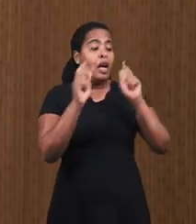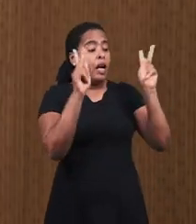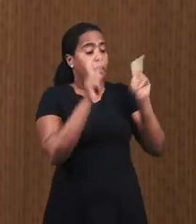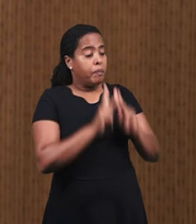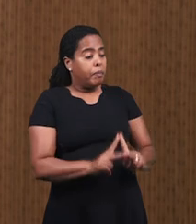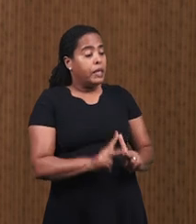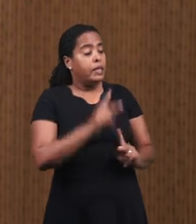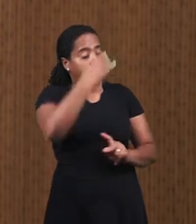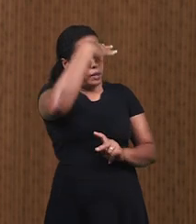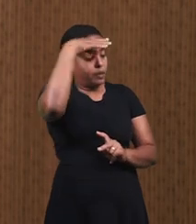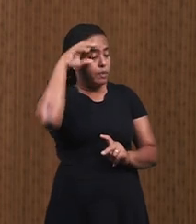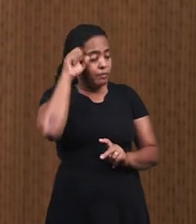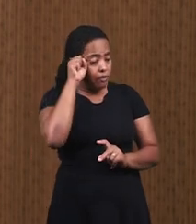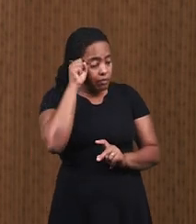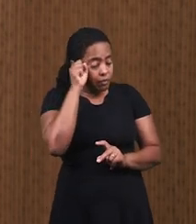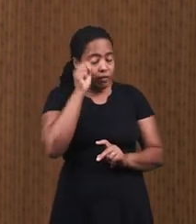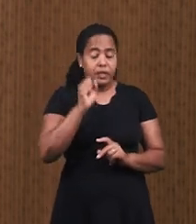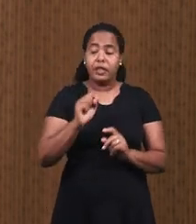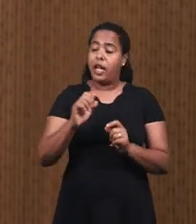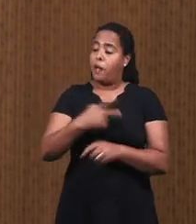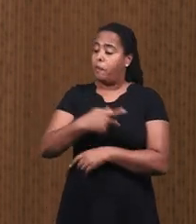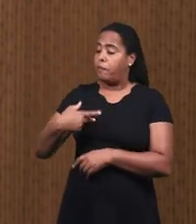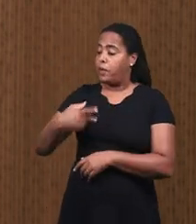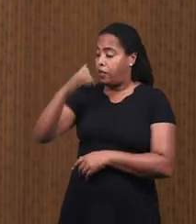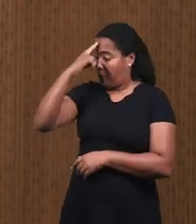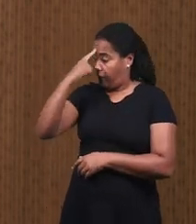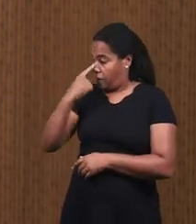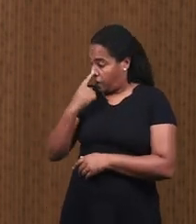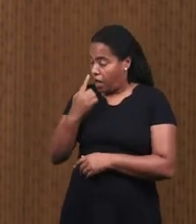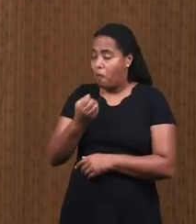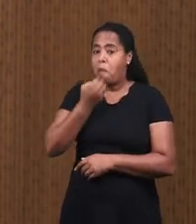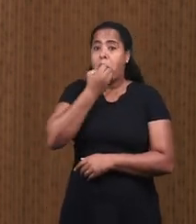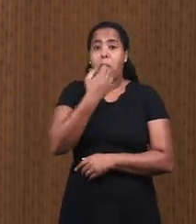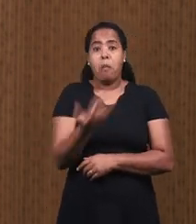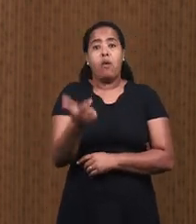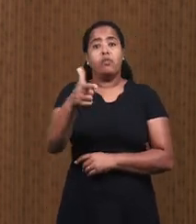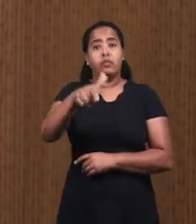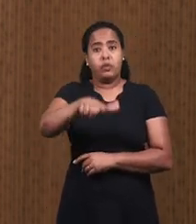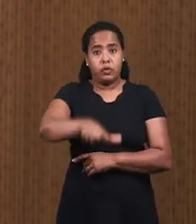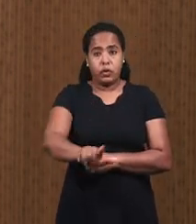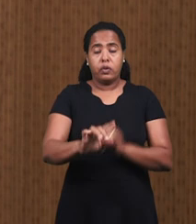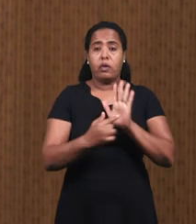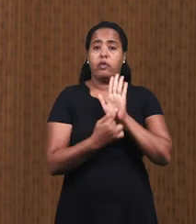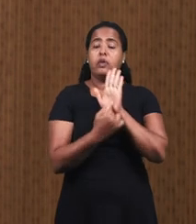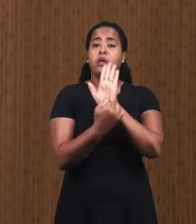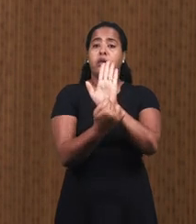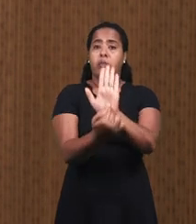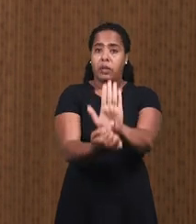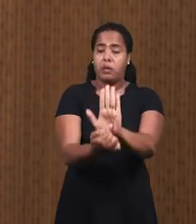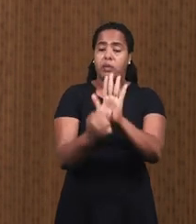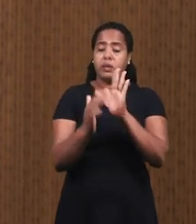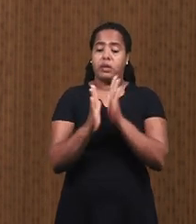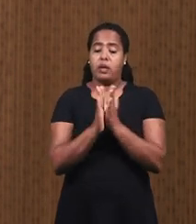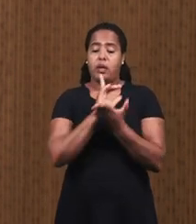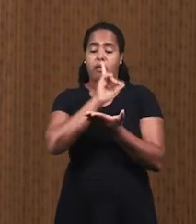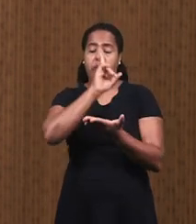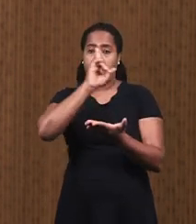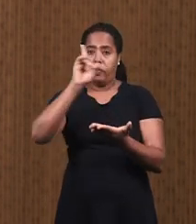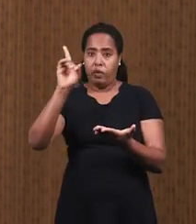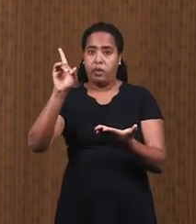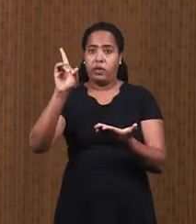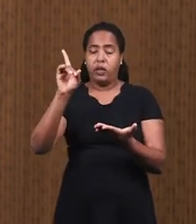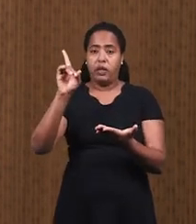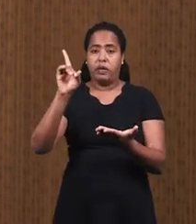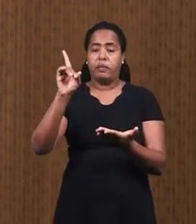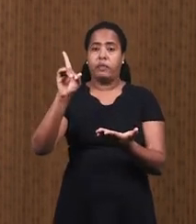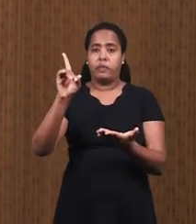Pasteur Daniel, Pasteur Sergio. Il est bien d'être ici à nouveau pour vous parler à propos de la parole, la Bible.